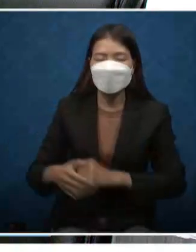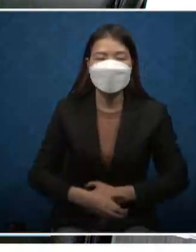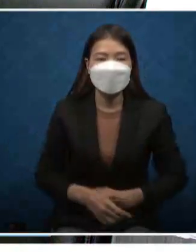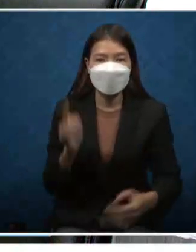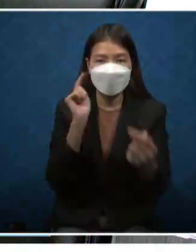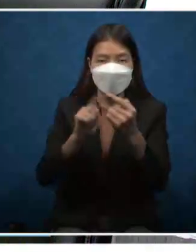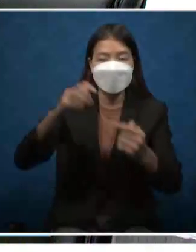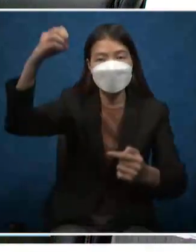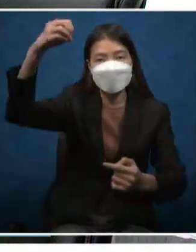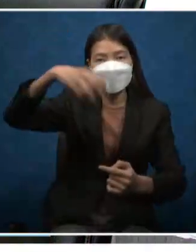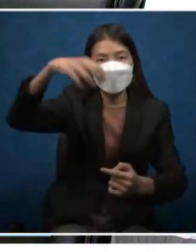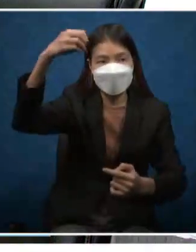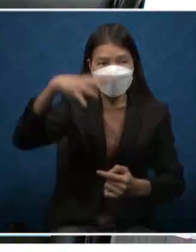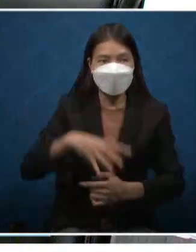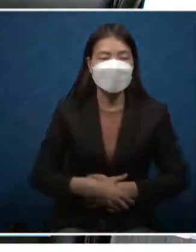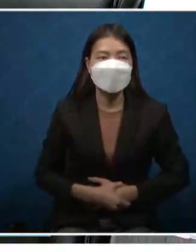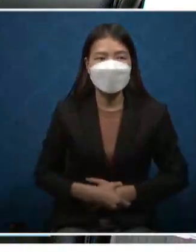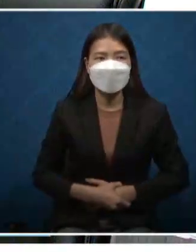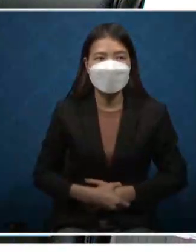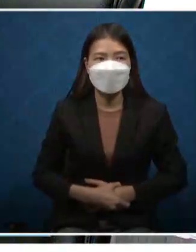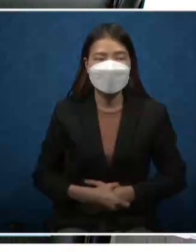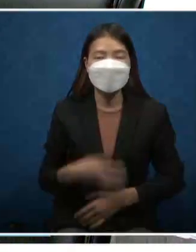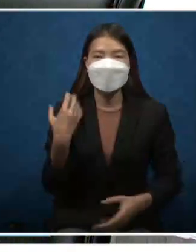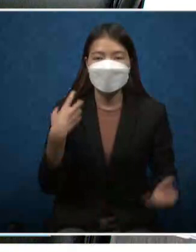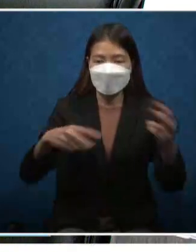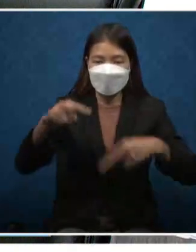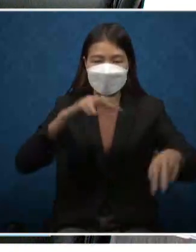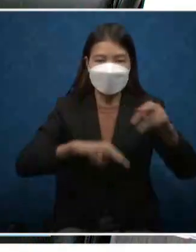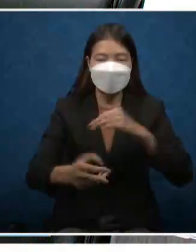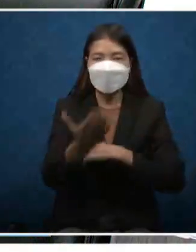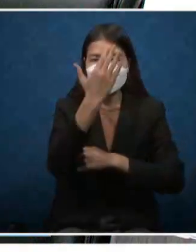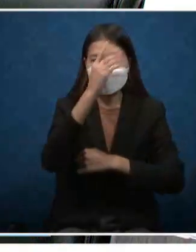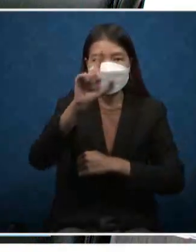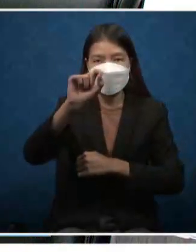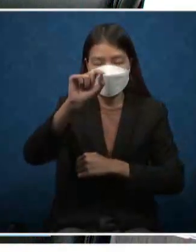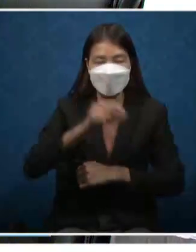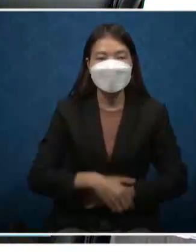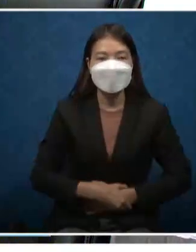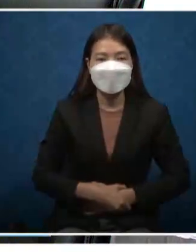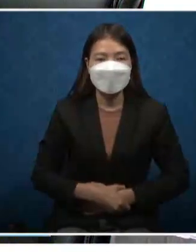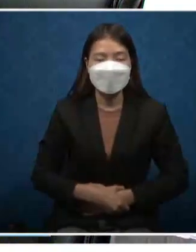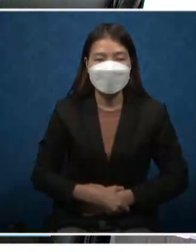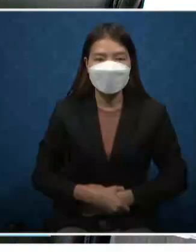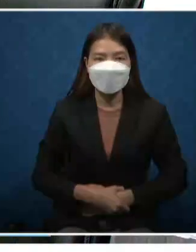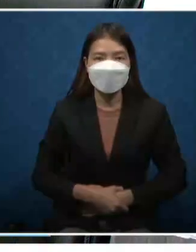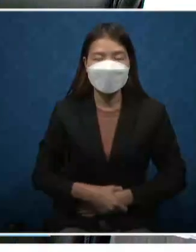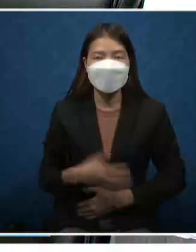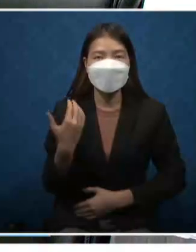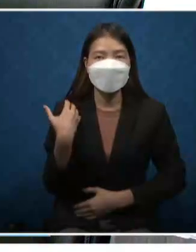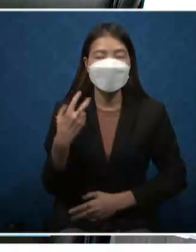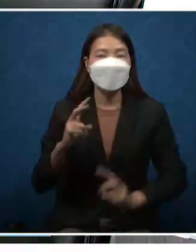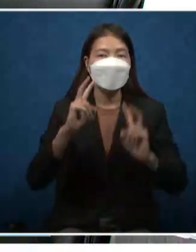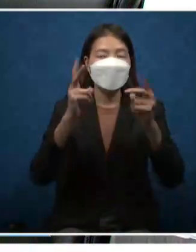ซึ่งในรายงานได้มีการศึกษาอยู่ในหน้าที่20เนี่ยจะถามว่ามีประเด็นข้อกฎหม